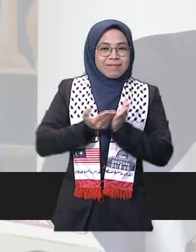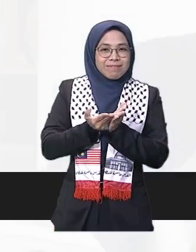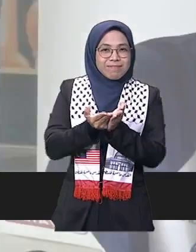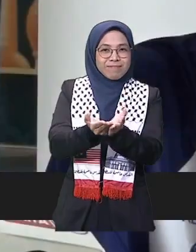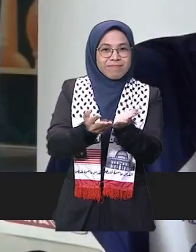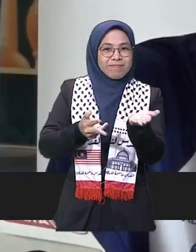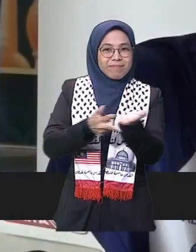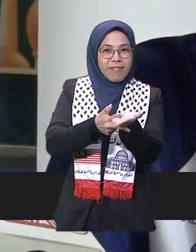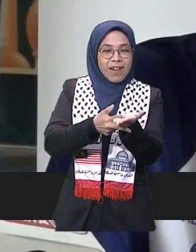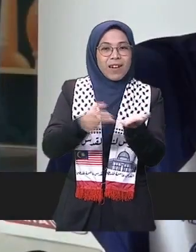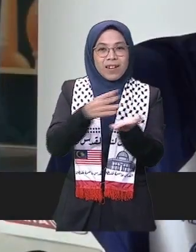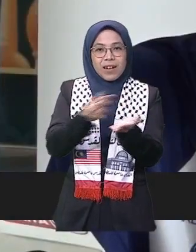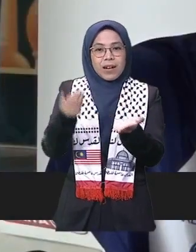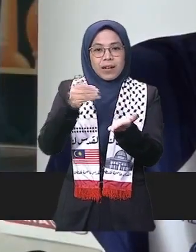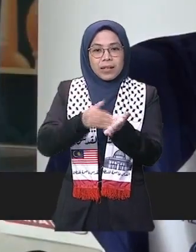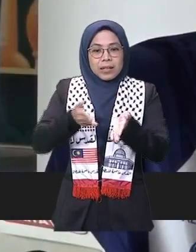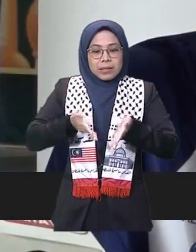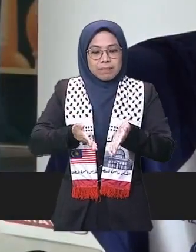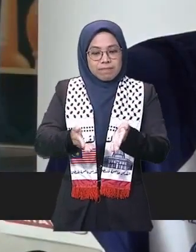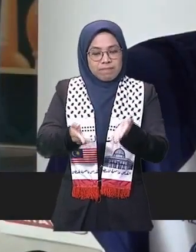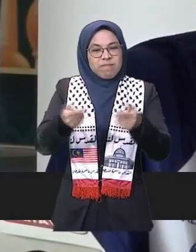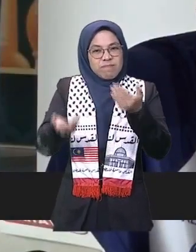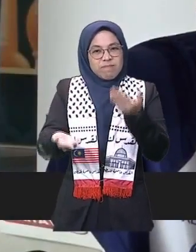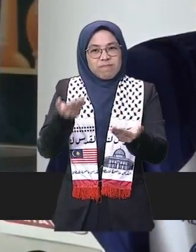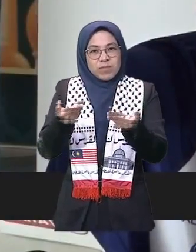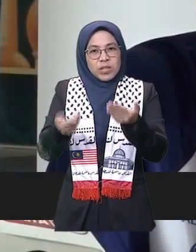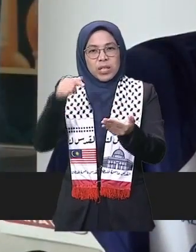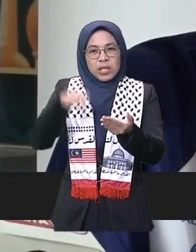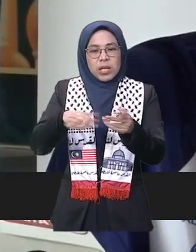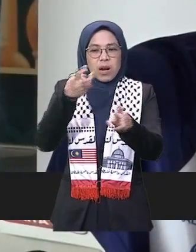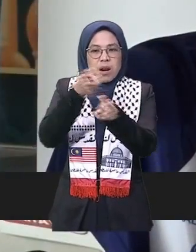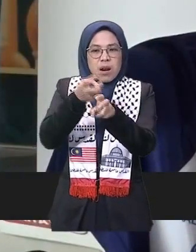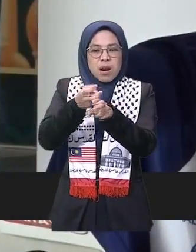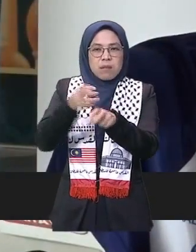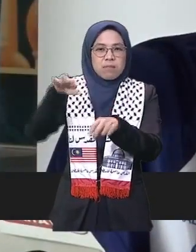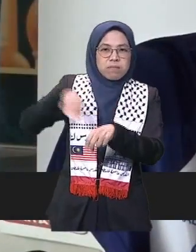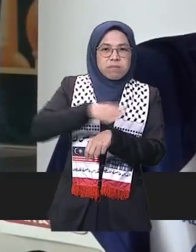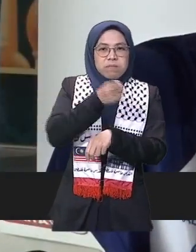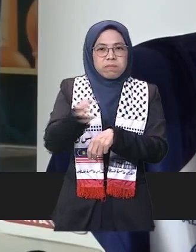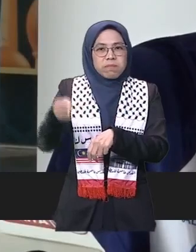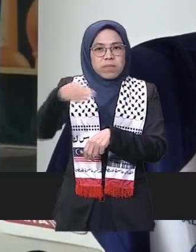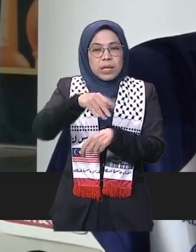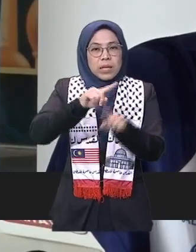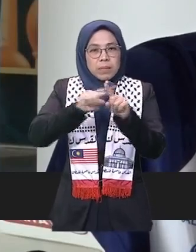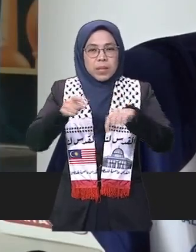berjalan. Laluan mungkin sukar sedikit kita nak ubah, tapi mungkin